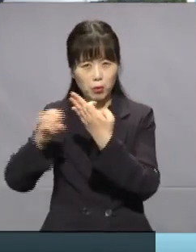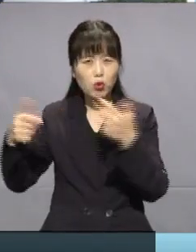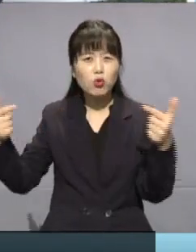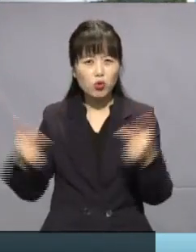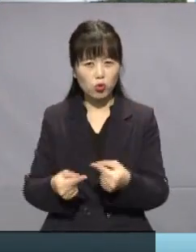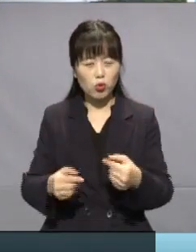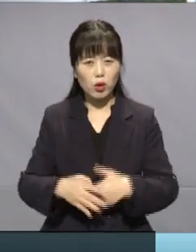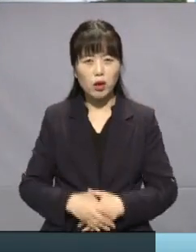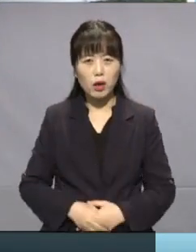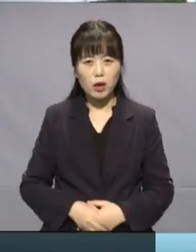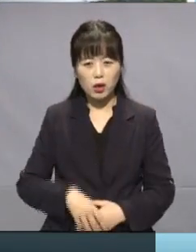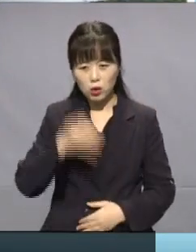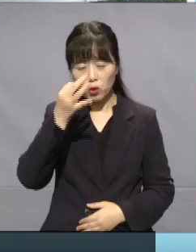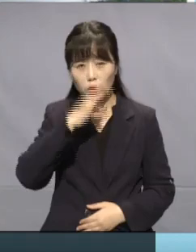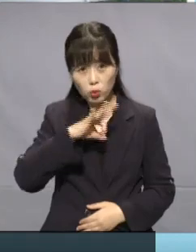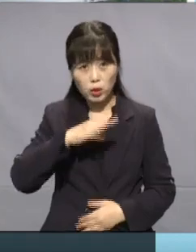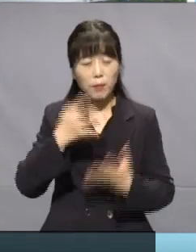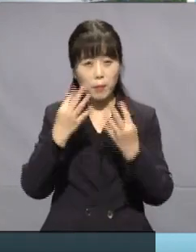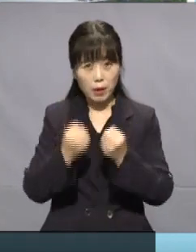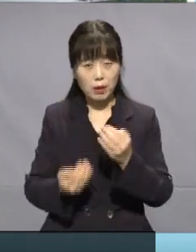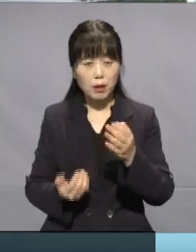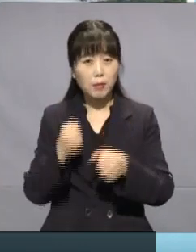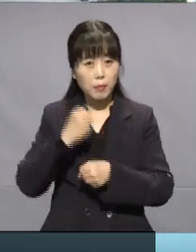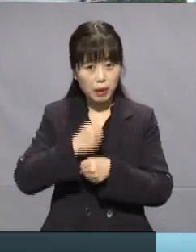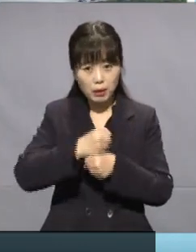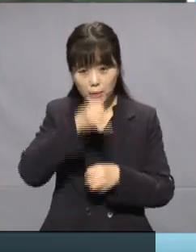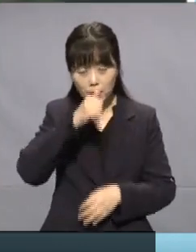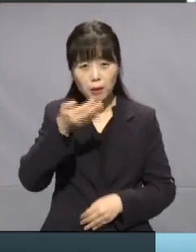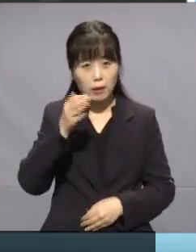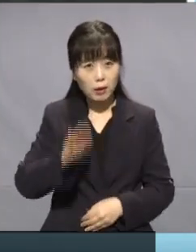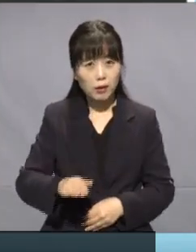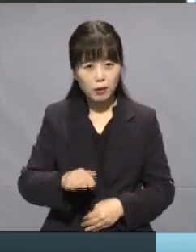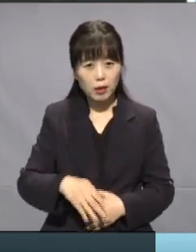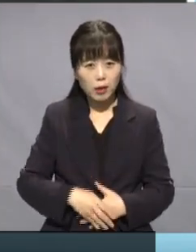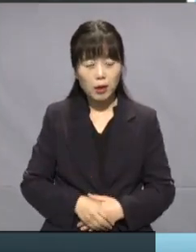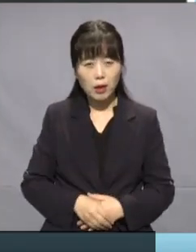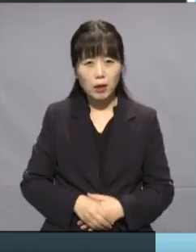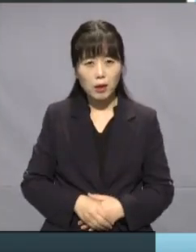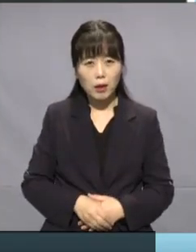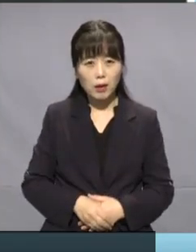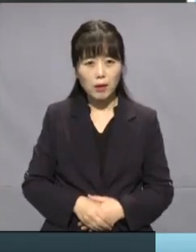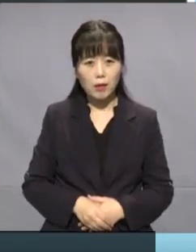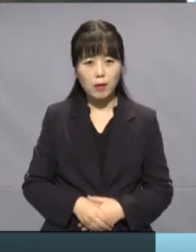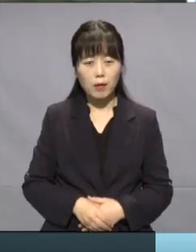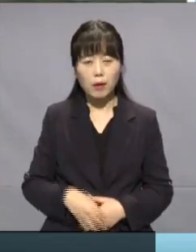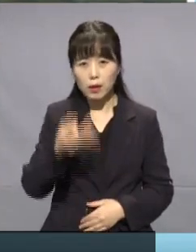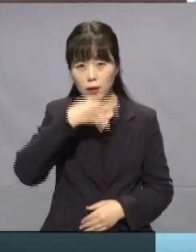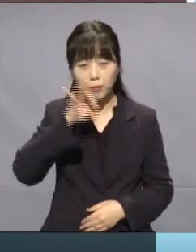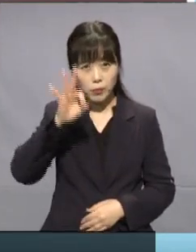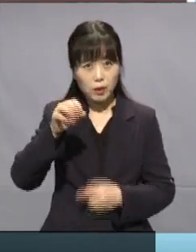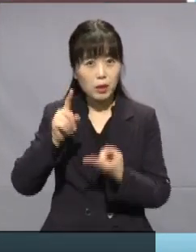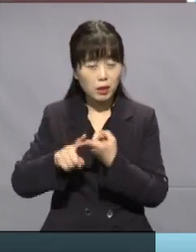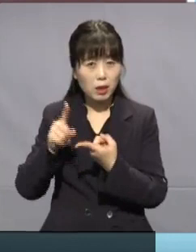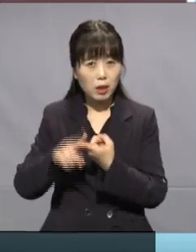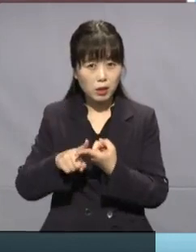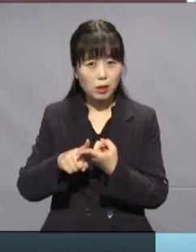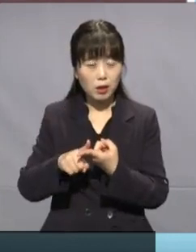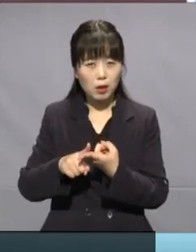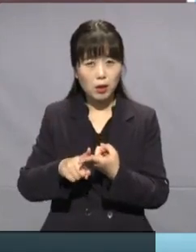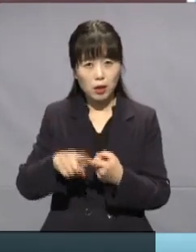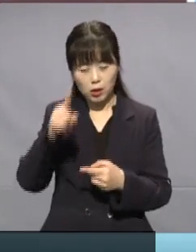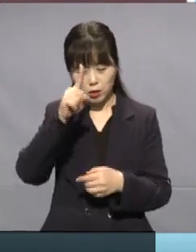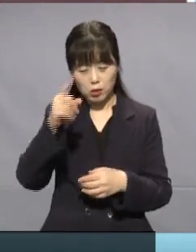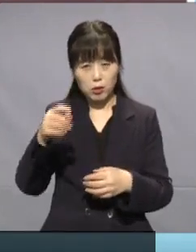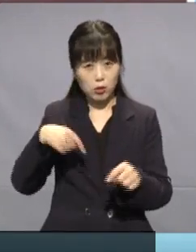어 뭐 수익을 내면서조차도 어 지금 어 예대마진 뭐 그럼 금리라는 건 항상 어 정책 당국에서